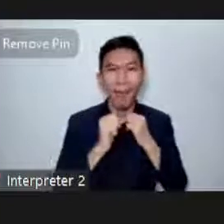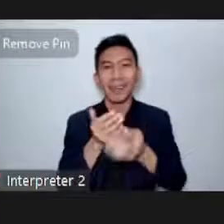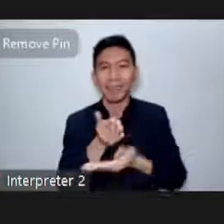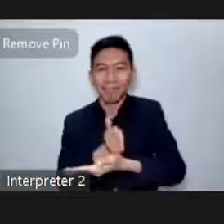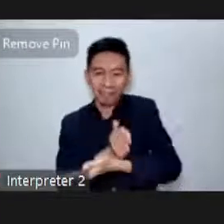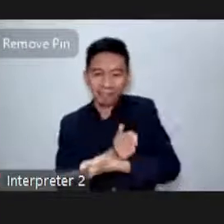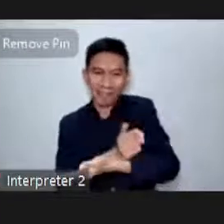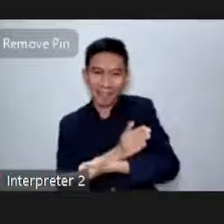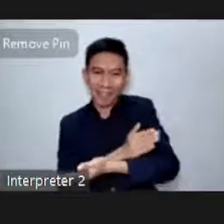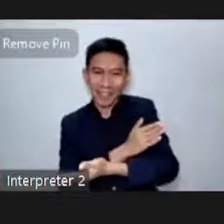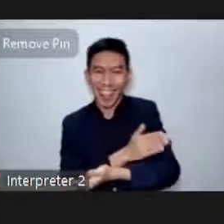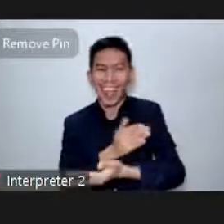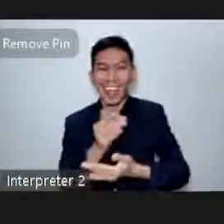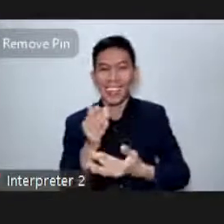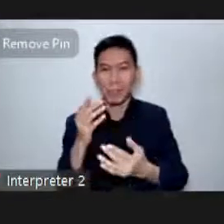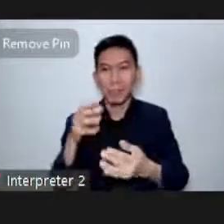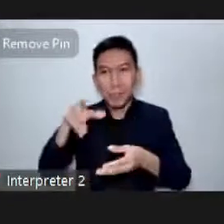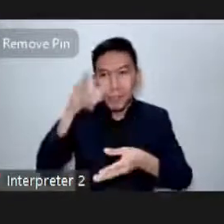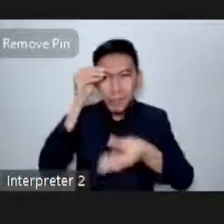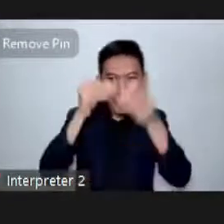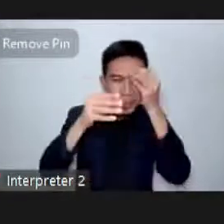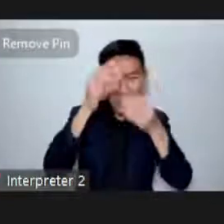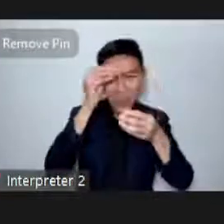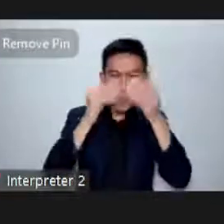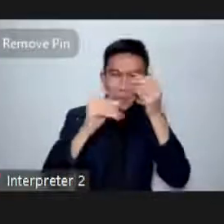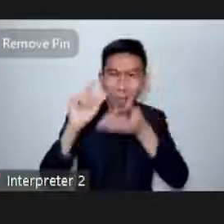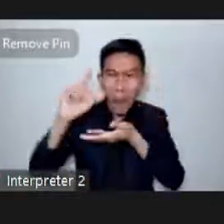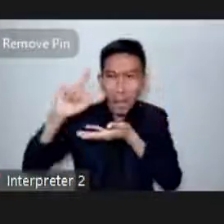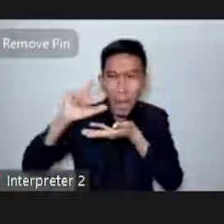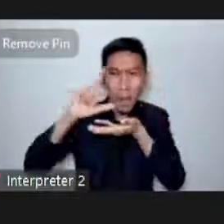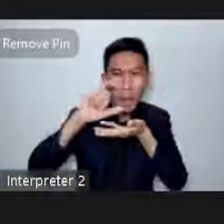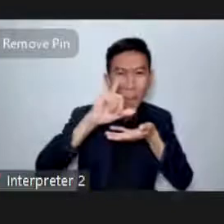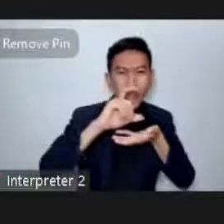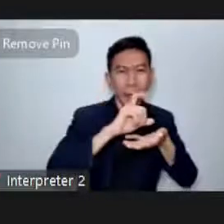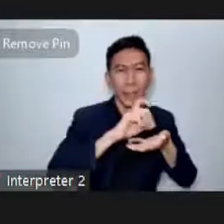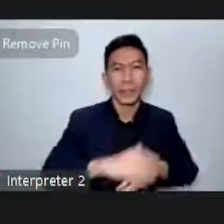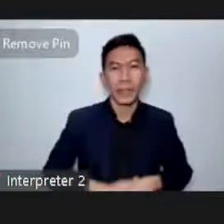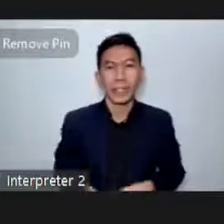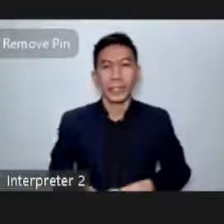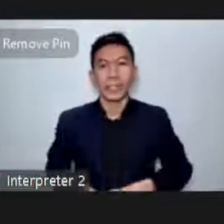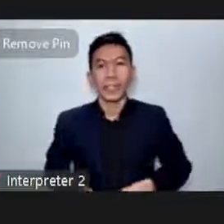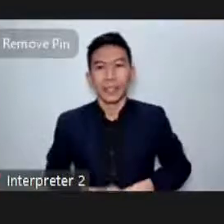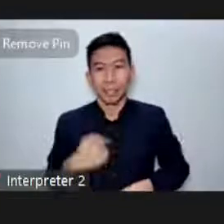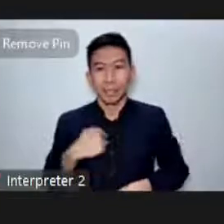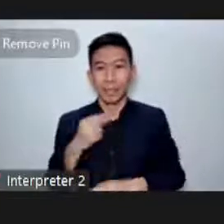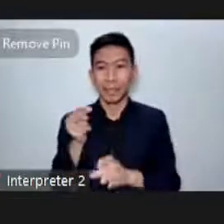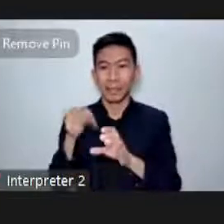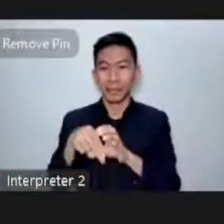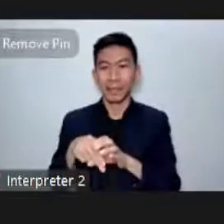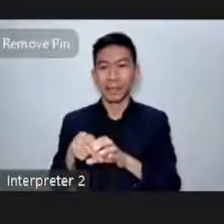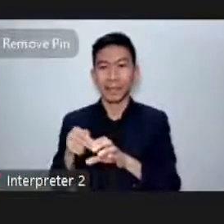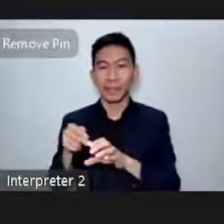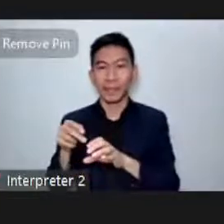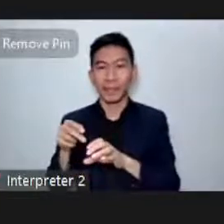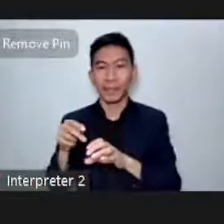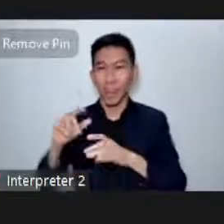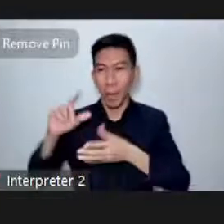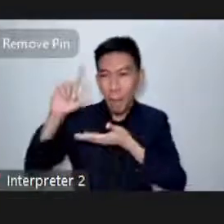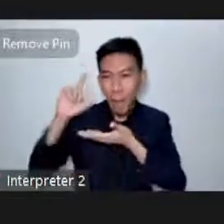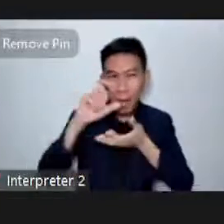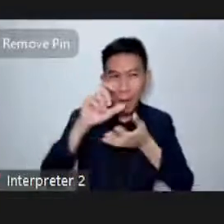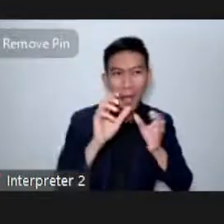nag-i-improve. Lumalawak yung kaalaman ko tungkol sa photography. Sumali nga ako sa mga photography